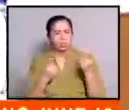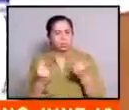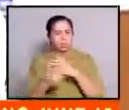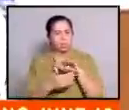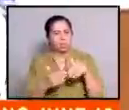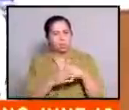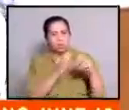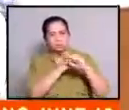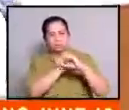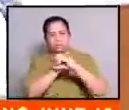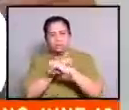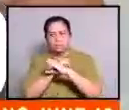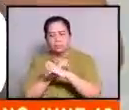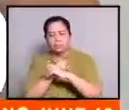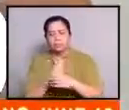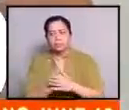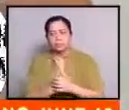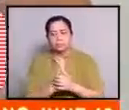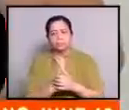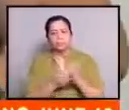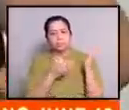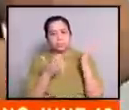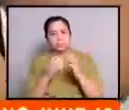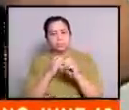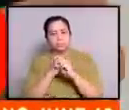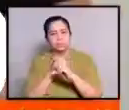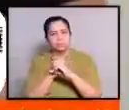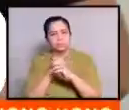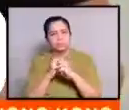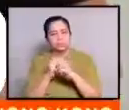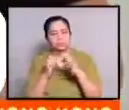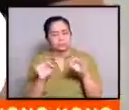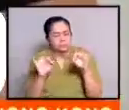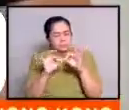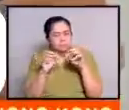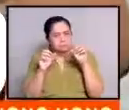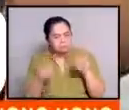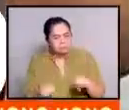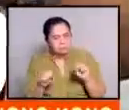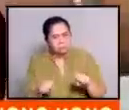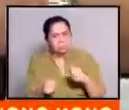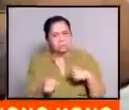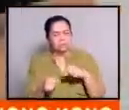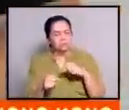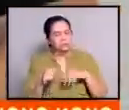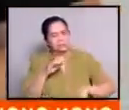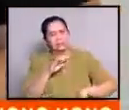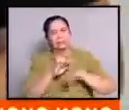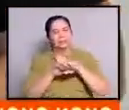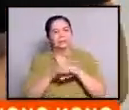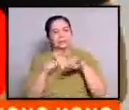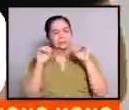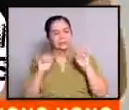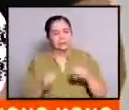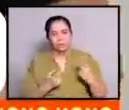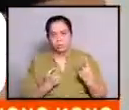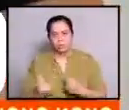sa kampanya. We brought the campaign as far as humanly possible. Kumbaga ito na yung kasukdulan na kaya nating